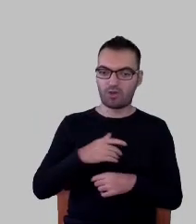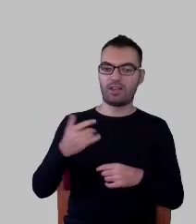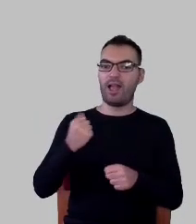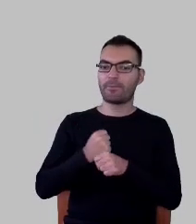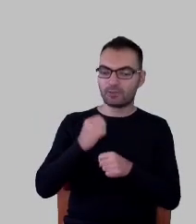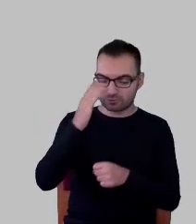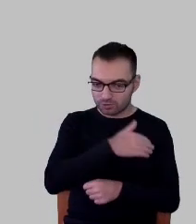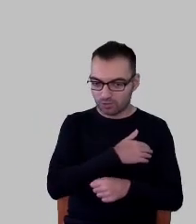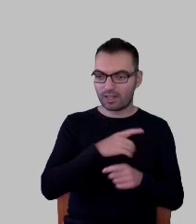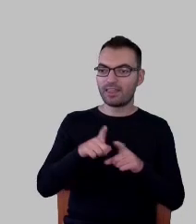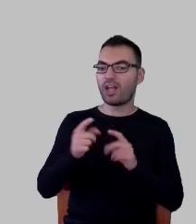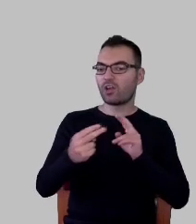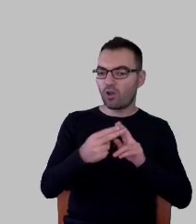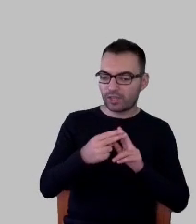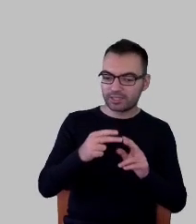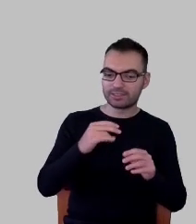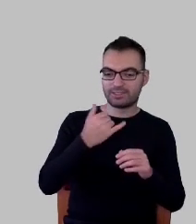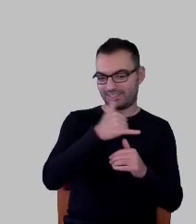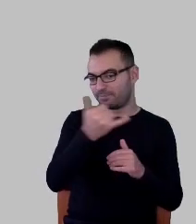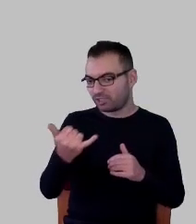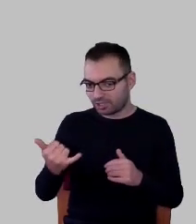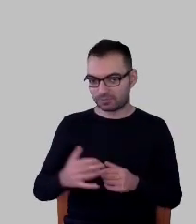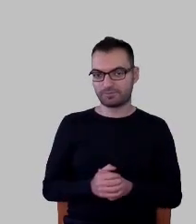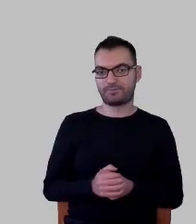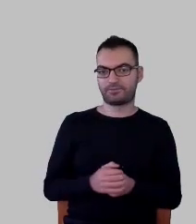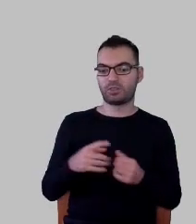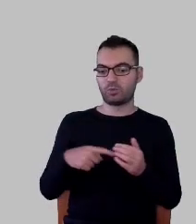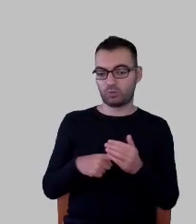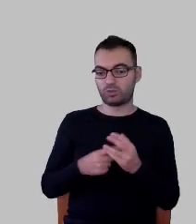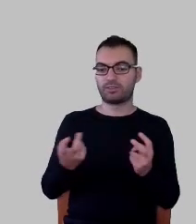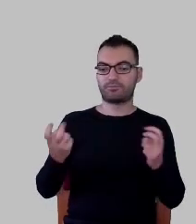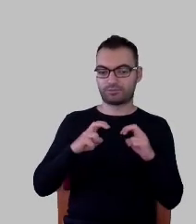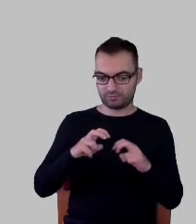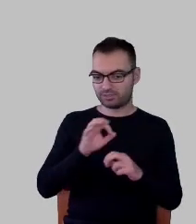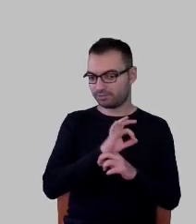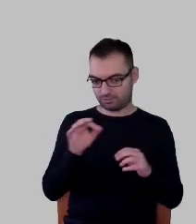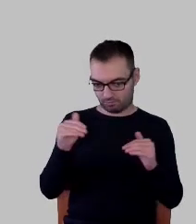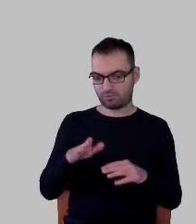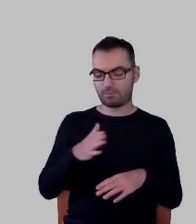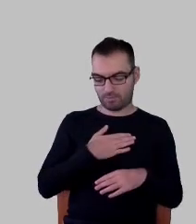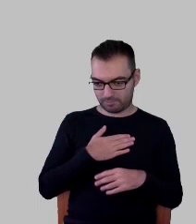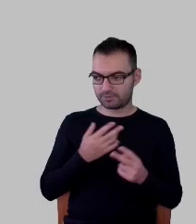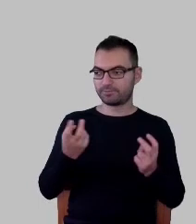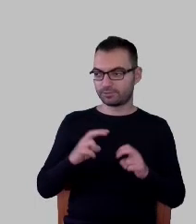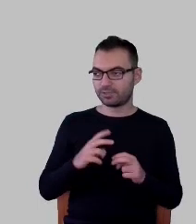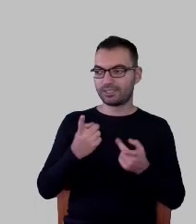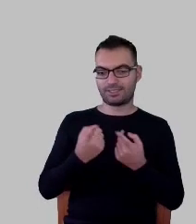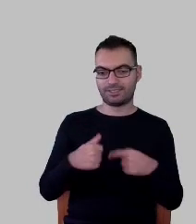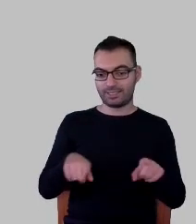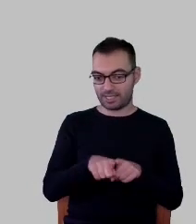w relacjach rówieśniczych, jego sposób komunikowania się. I tutaj zostały stworzone takie możliwości, że